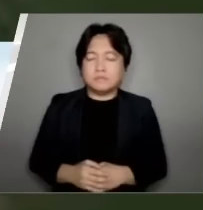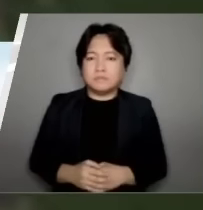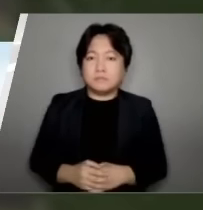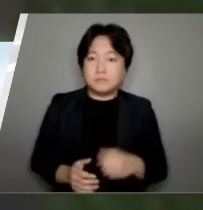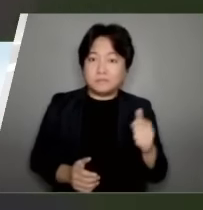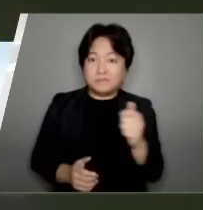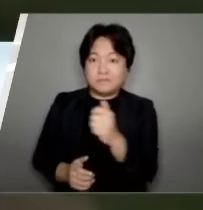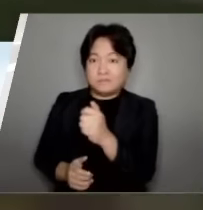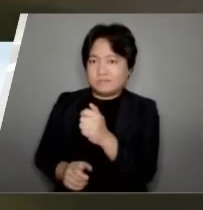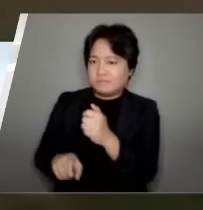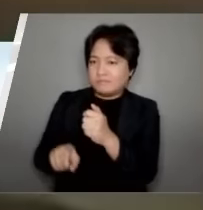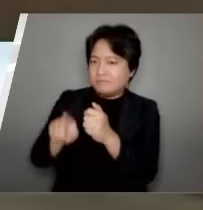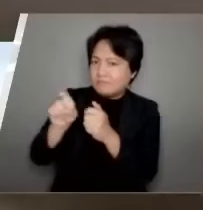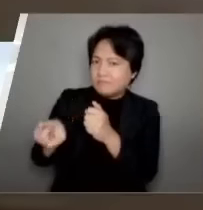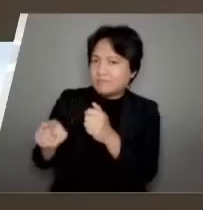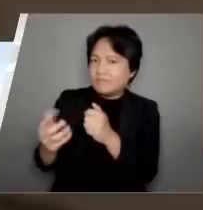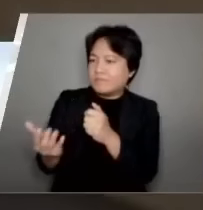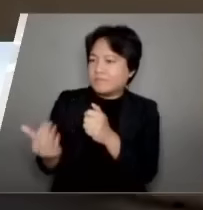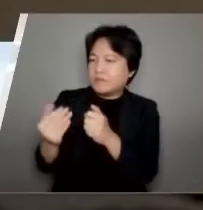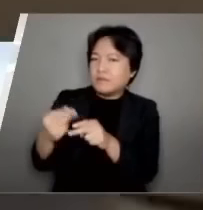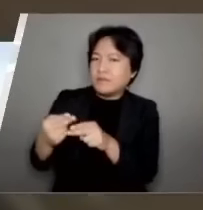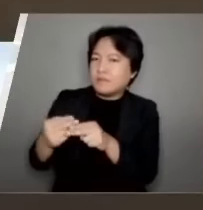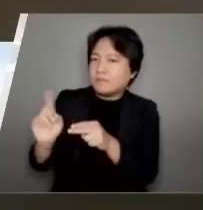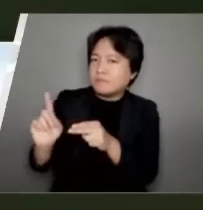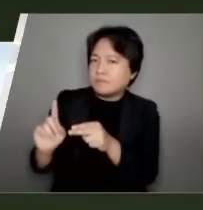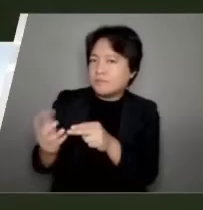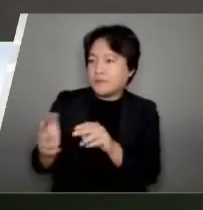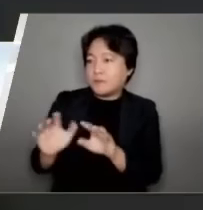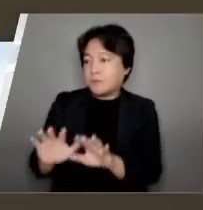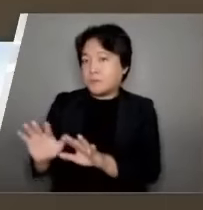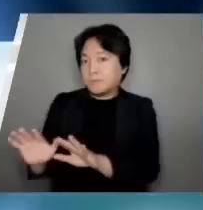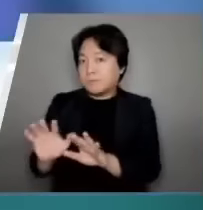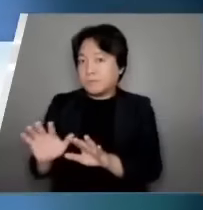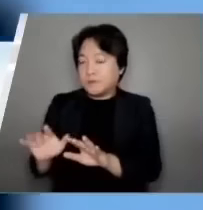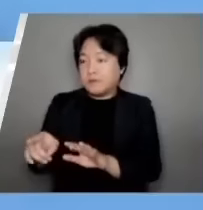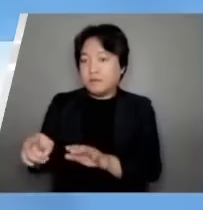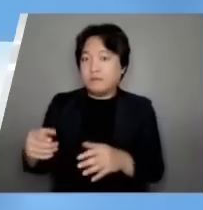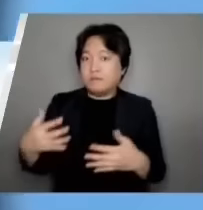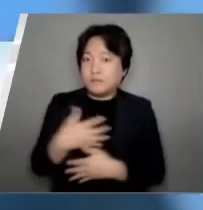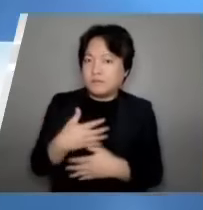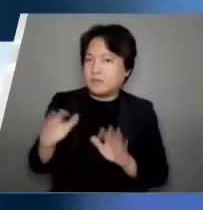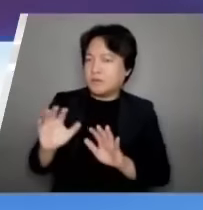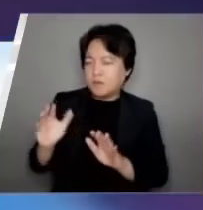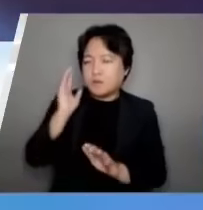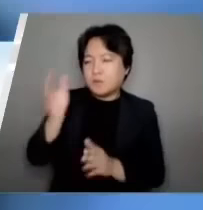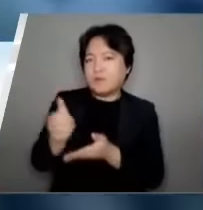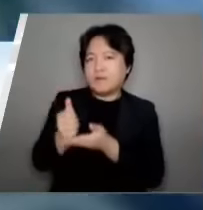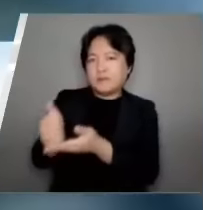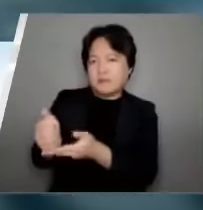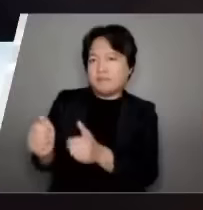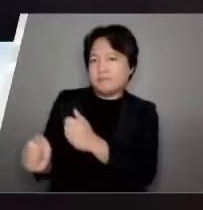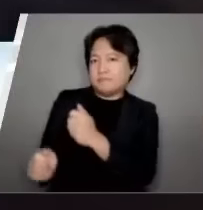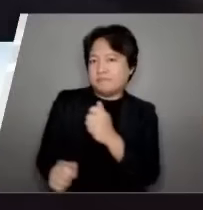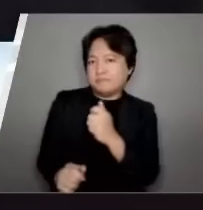Ikaw yung bagong opera? Ay, hindi po. Relax lang ha. Yan? Hindi pa kami para tulungan kayo. Ang iba naman, ooperahan pa